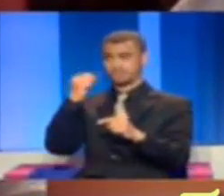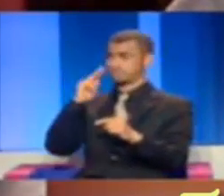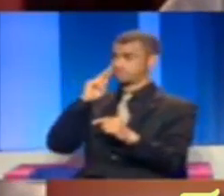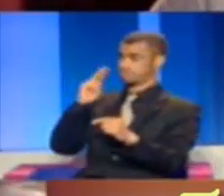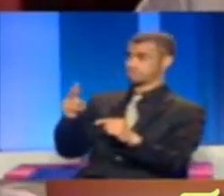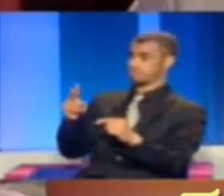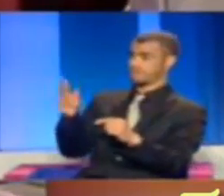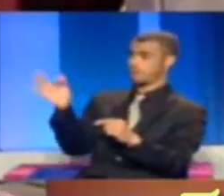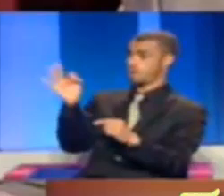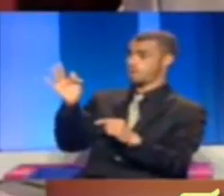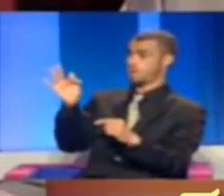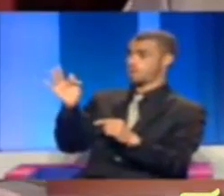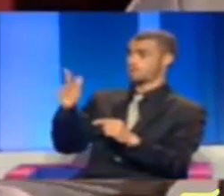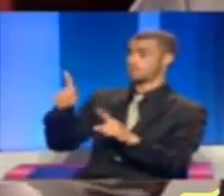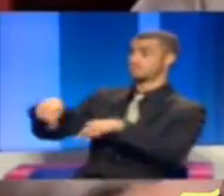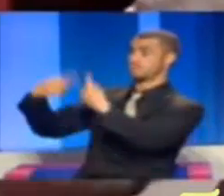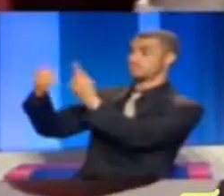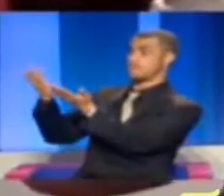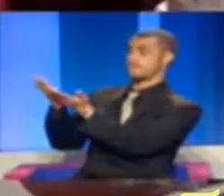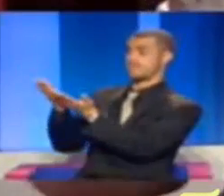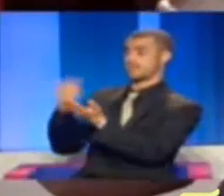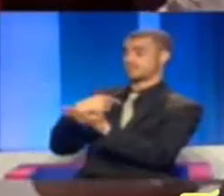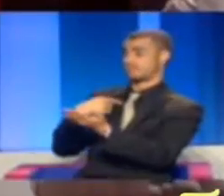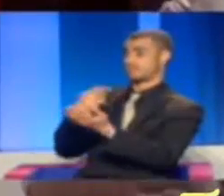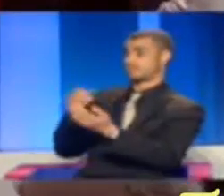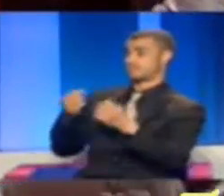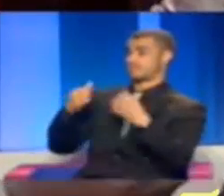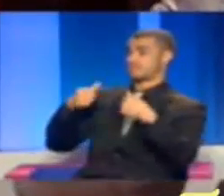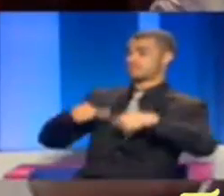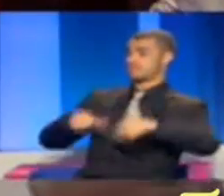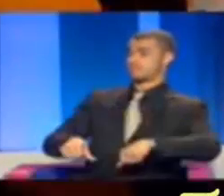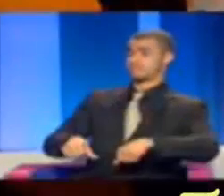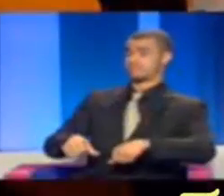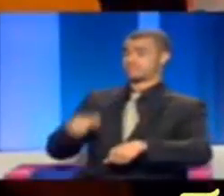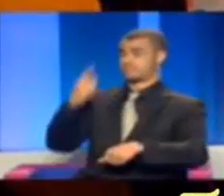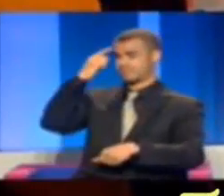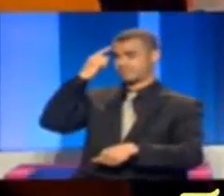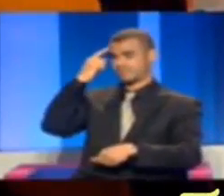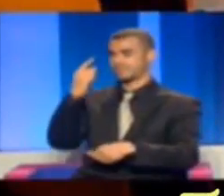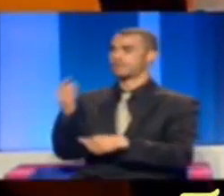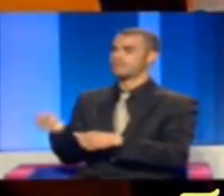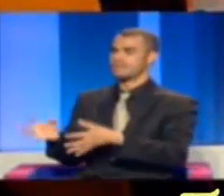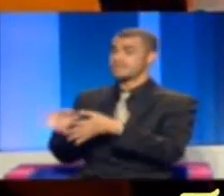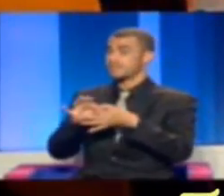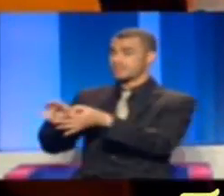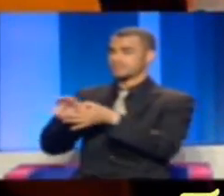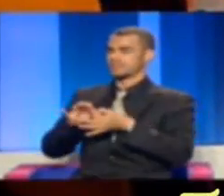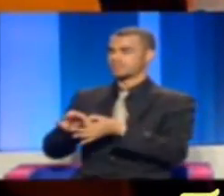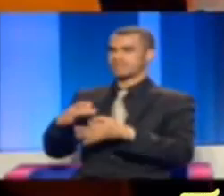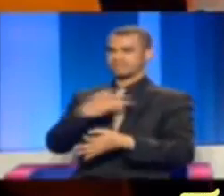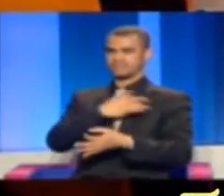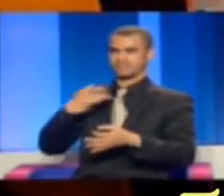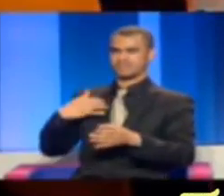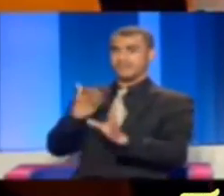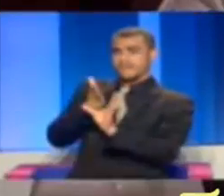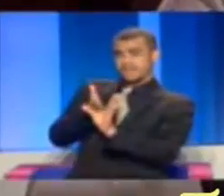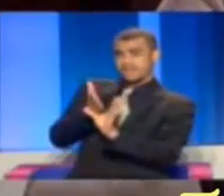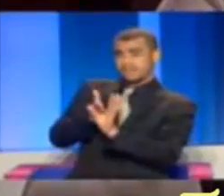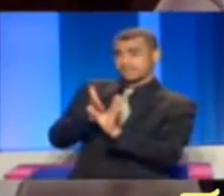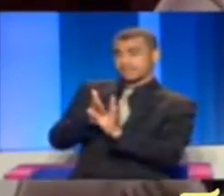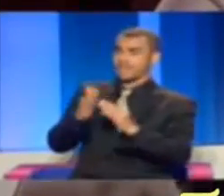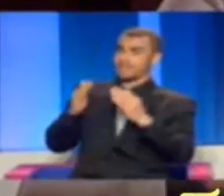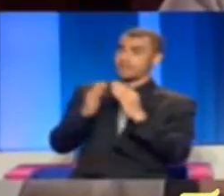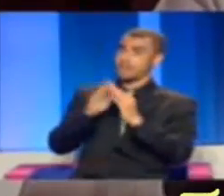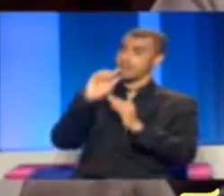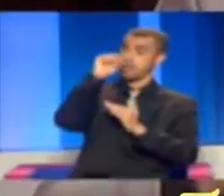كيشوف خوه مشى للمدرسه وهو ما يمشيش. وهنا ملي كندخلوا في القضيه ديال الصحه النفسيه، لان الصحه النفسيه كتبنى من البيت